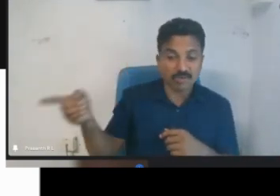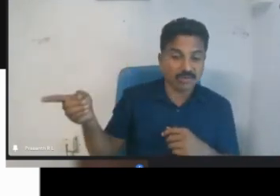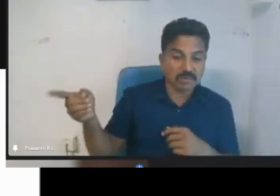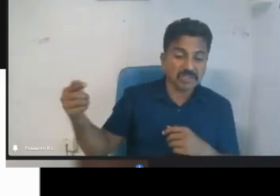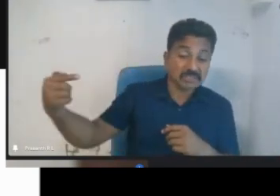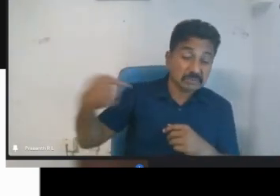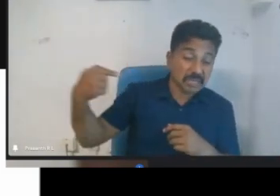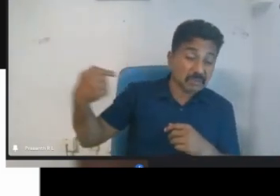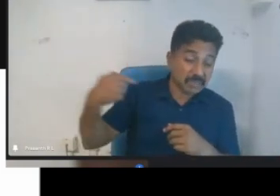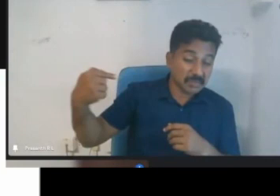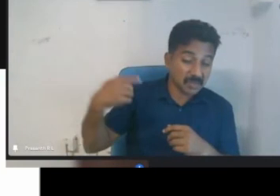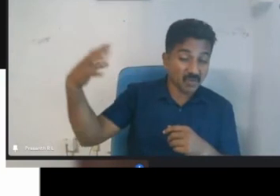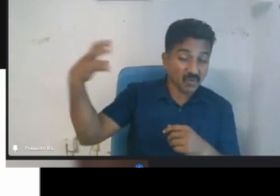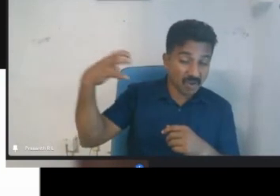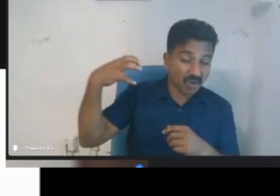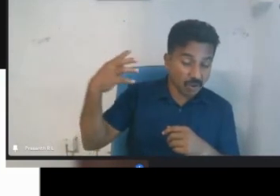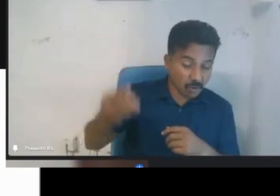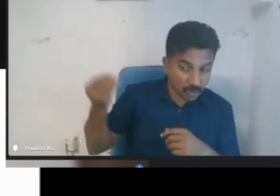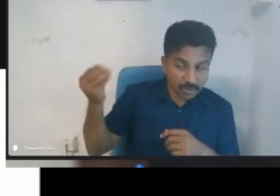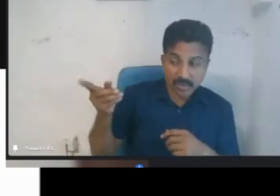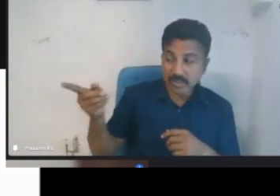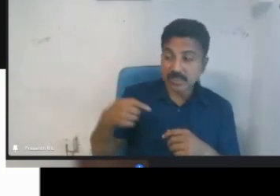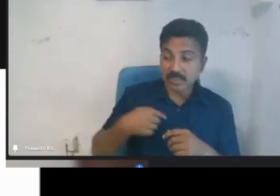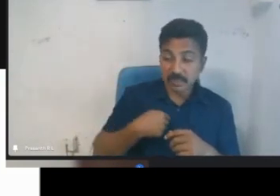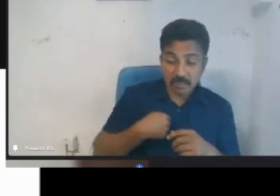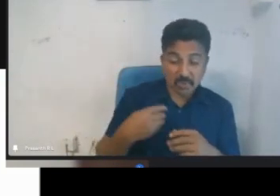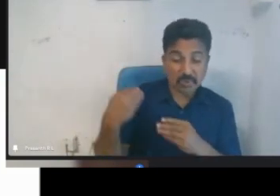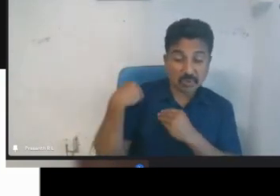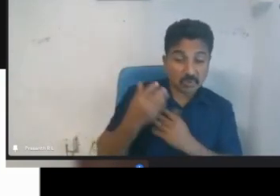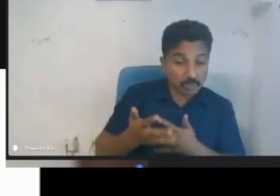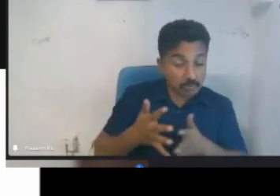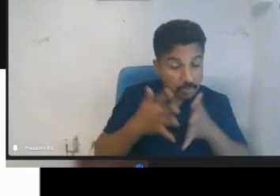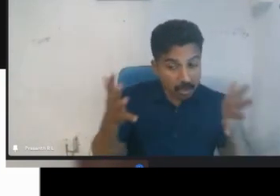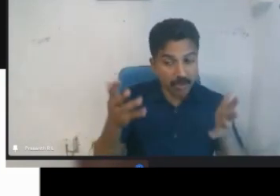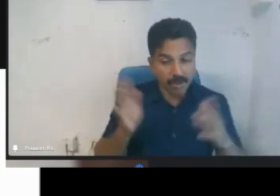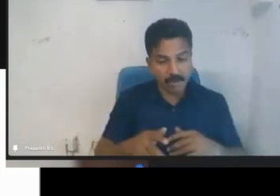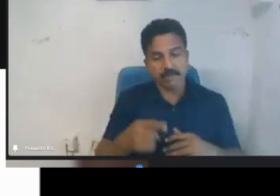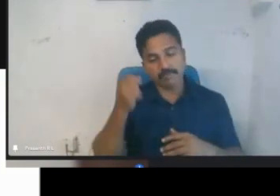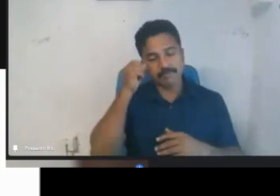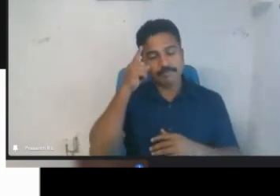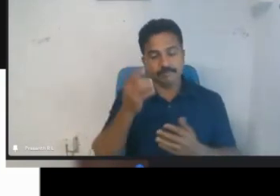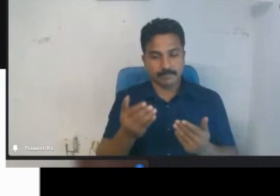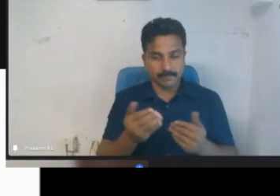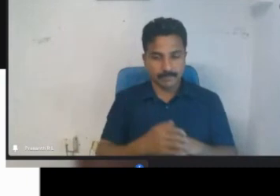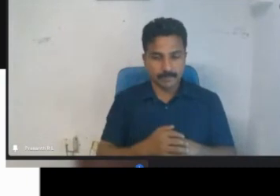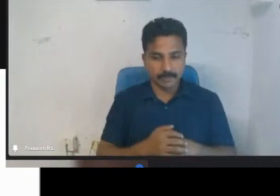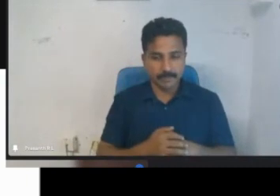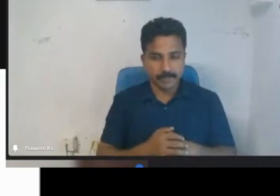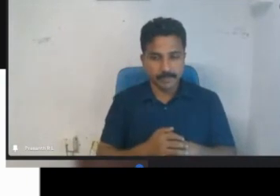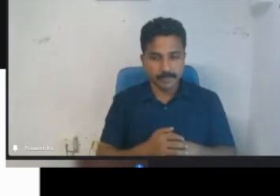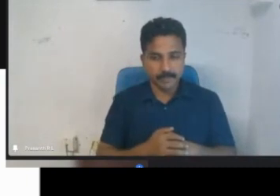ആലോചിക്കുമ്പോഴാണ് നമ്മൾ അവിടെ എന്താ നമ്മുടെ റോൾ എത്രത്തോളം വലുതാണെന്ന് നമുക്ക് മനസ്സിലാക്കേണ്ടതുള്ളത്. അതുപോലെ തന്നെ